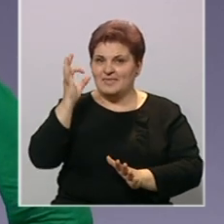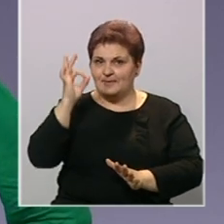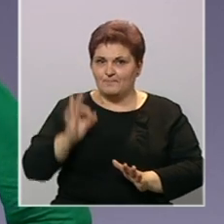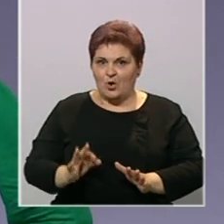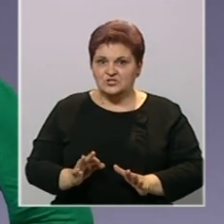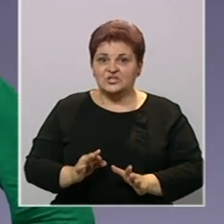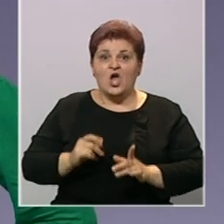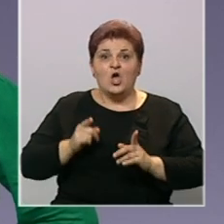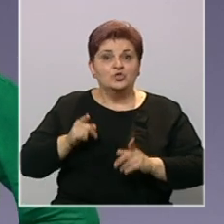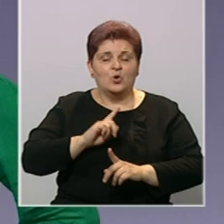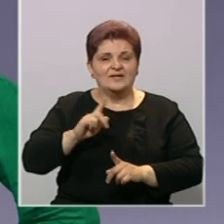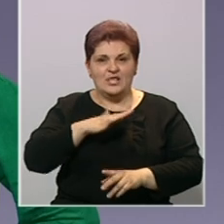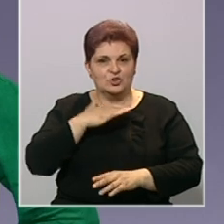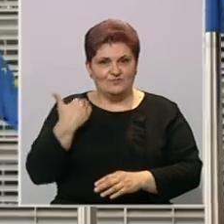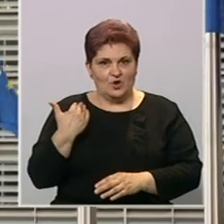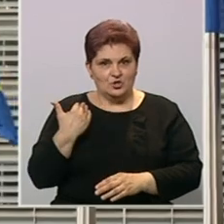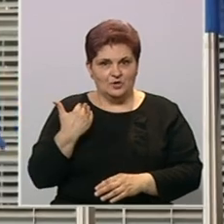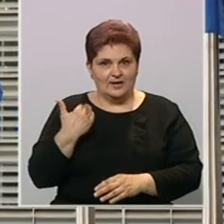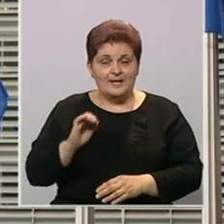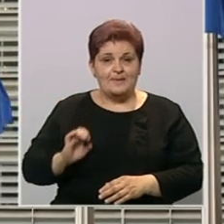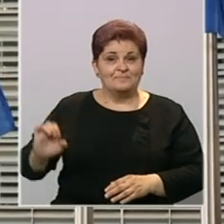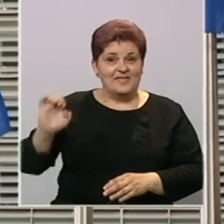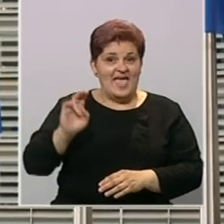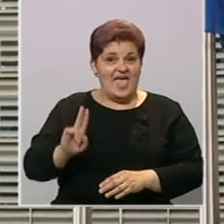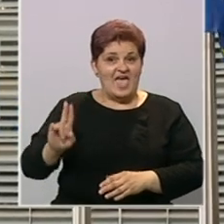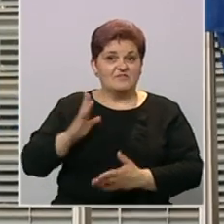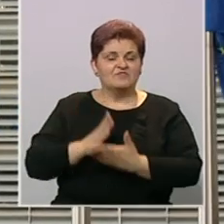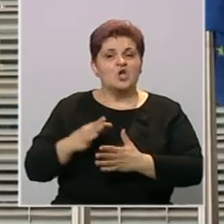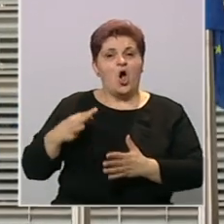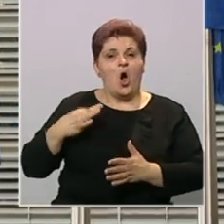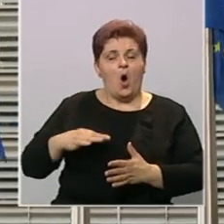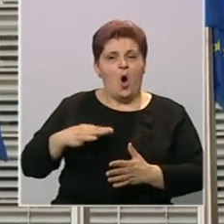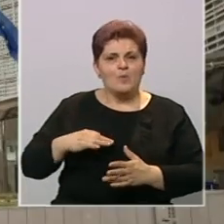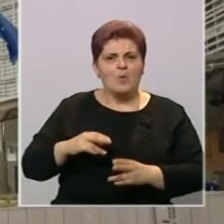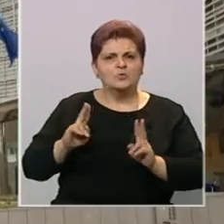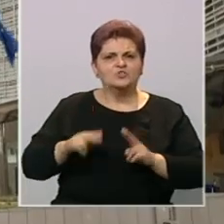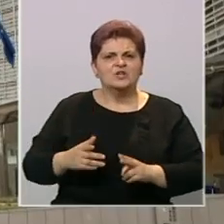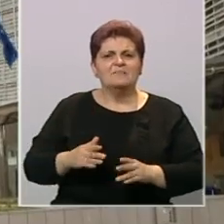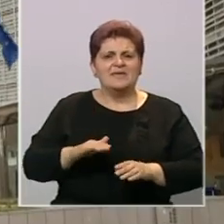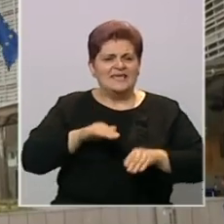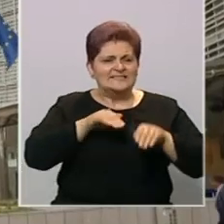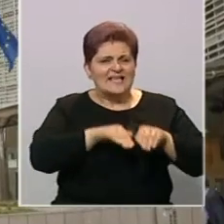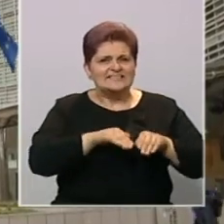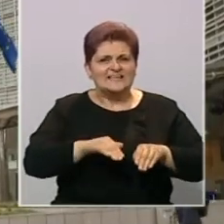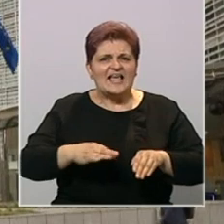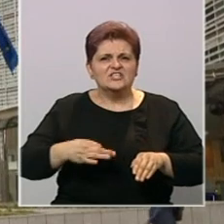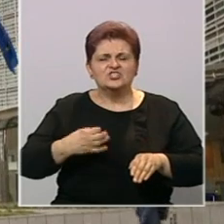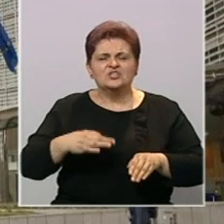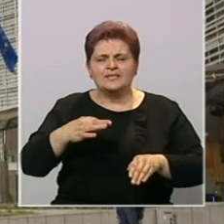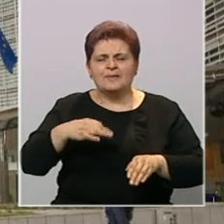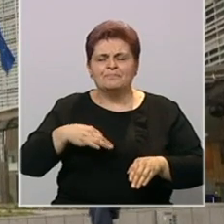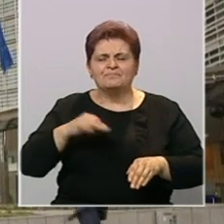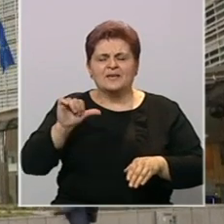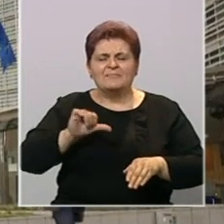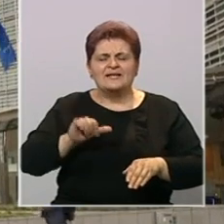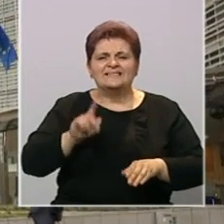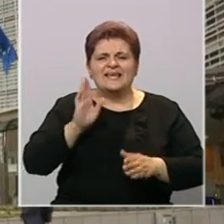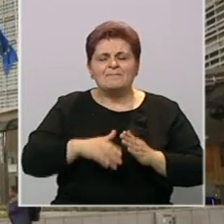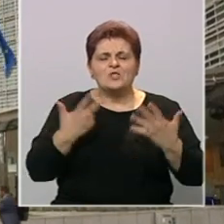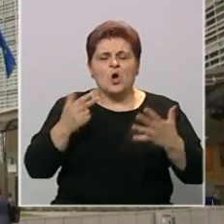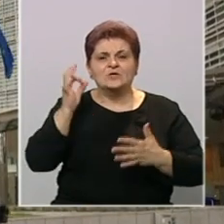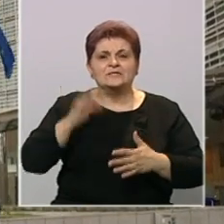To očigledno nije dovoljno. Europska unija se već obavezala da će kapacitete za skladištenje gasa popuniti na najmanje